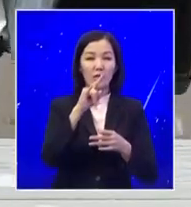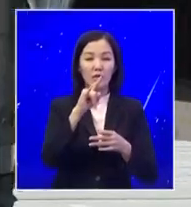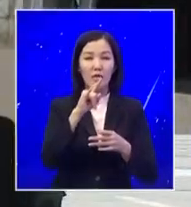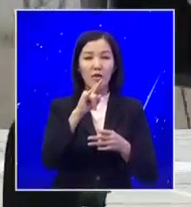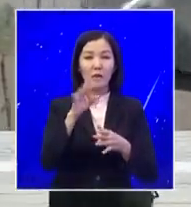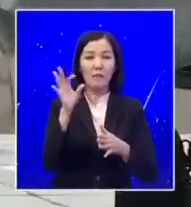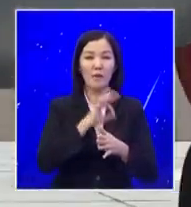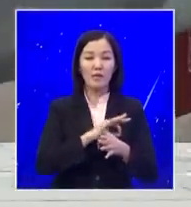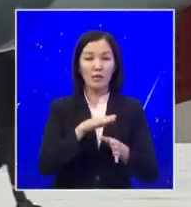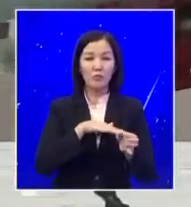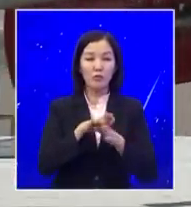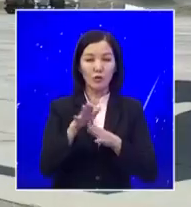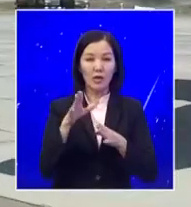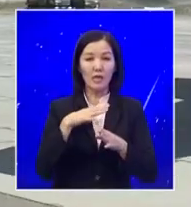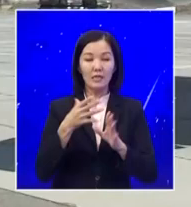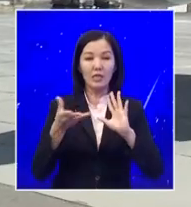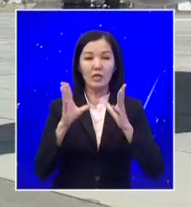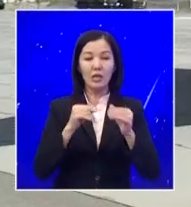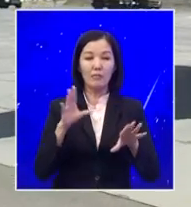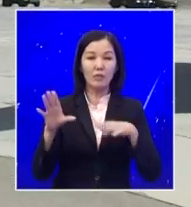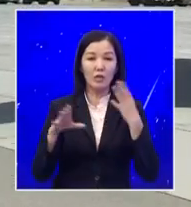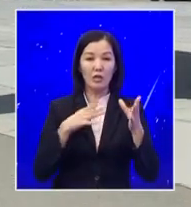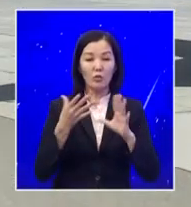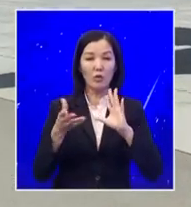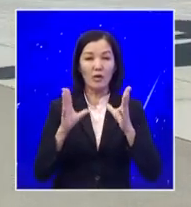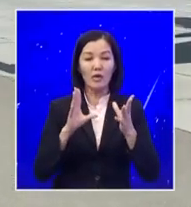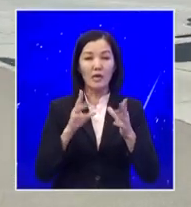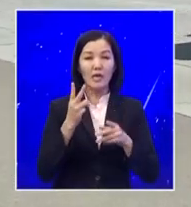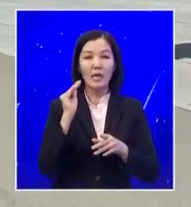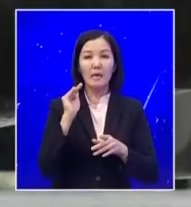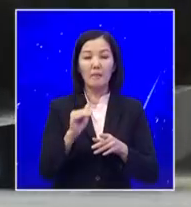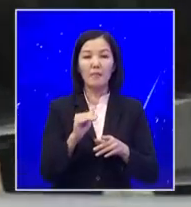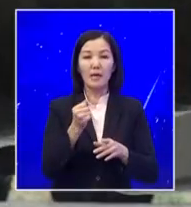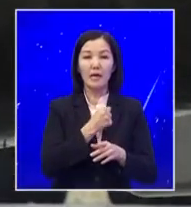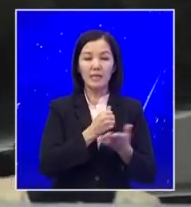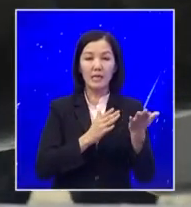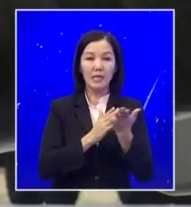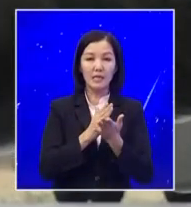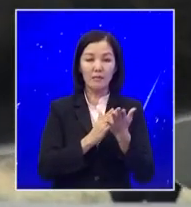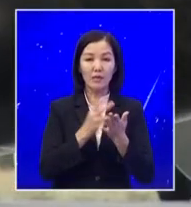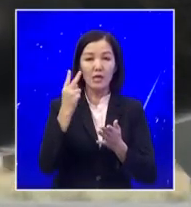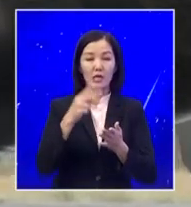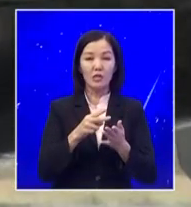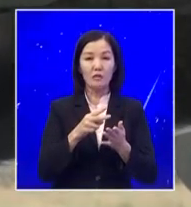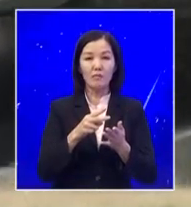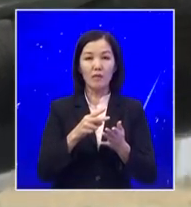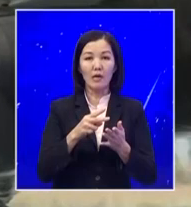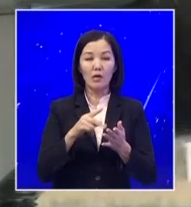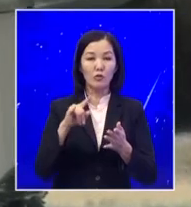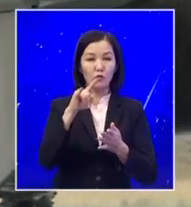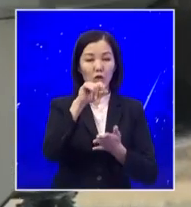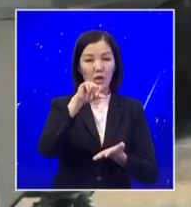аппараттарын пайдаланумен жүзеге асты. Жалпы жаттығуға барлығы 2000-нан аса әскери қызметші мен 20-ға жуық ұшақ